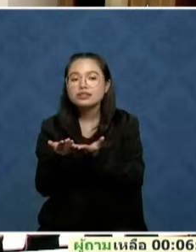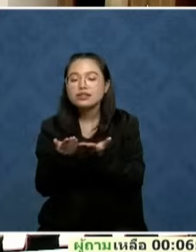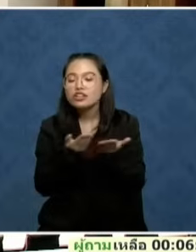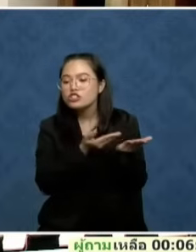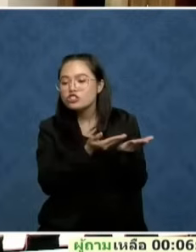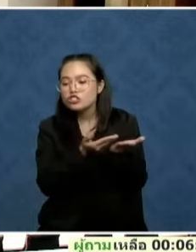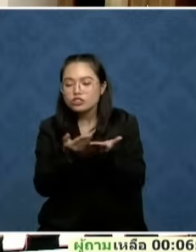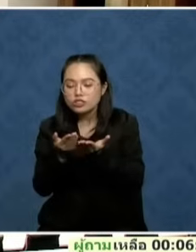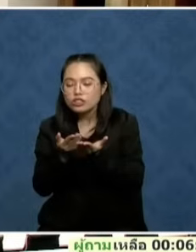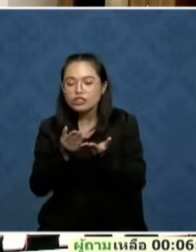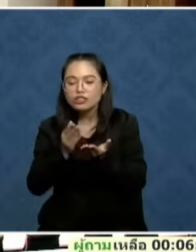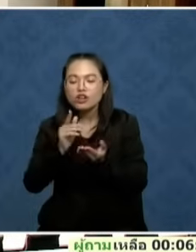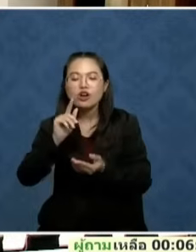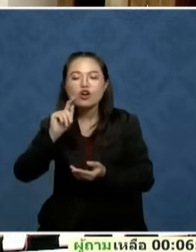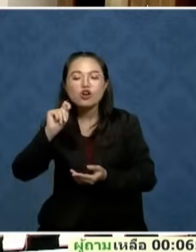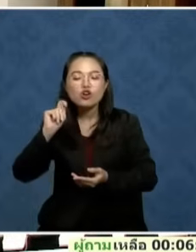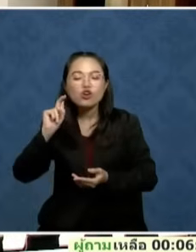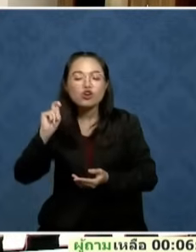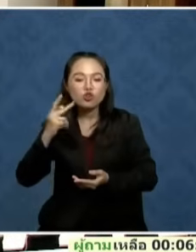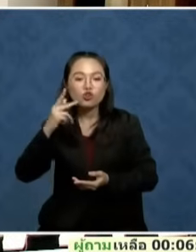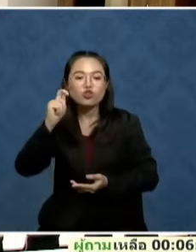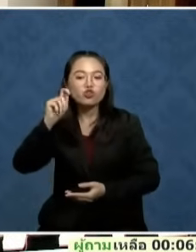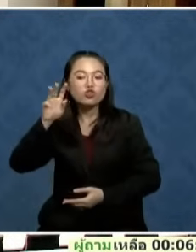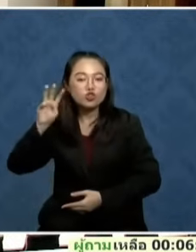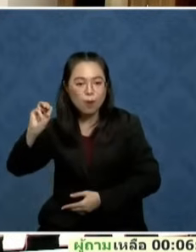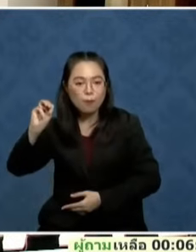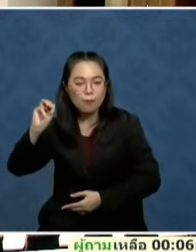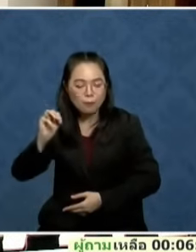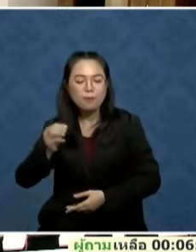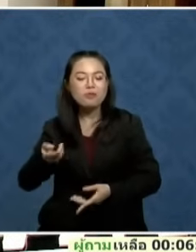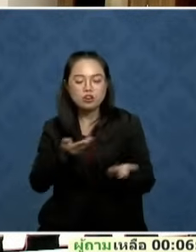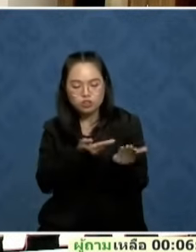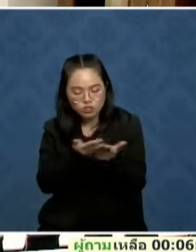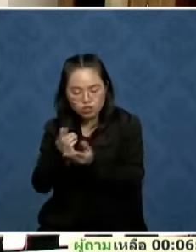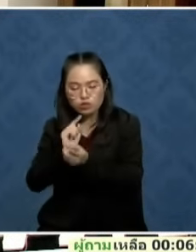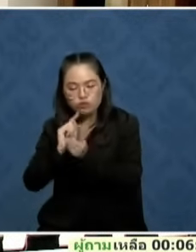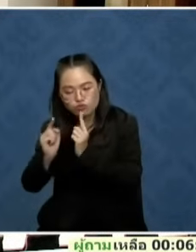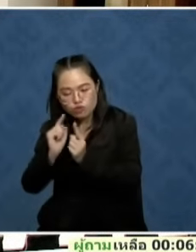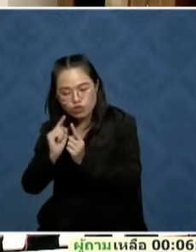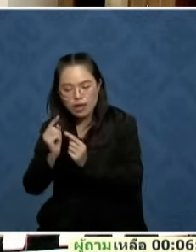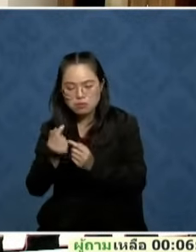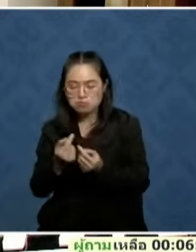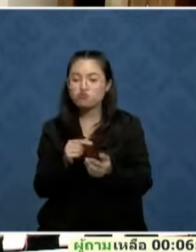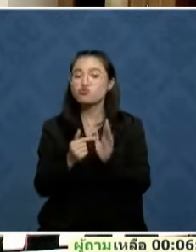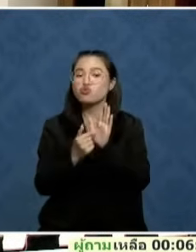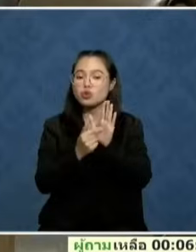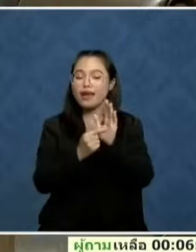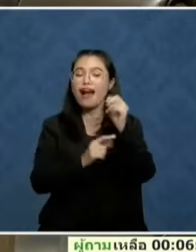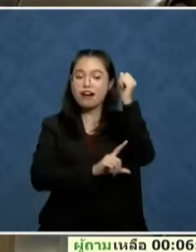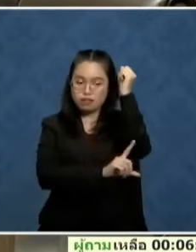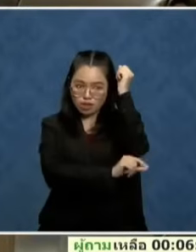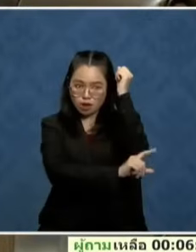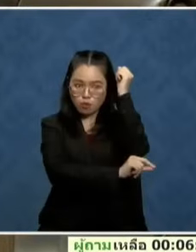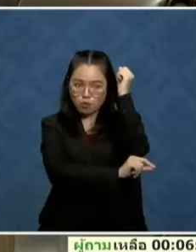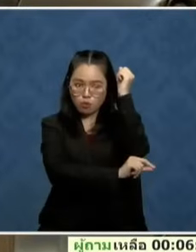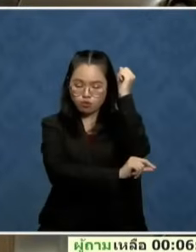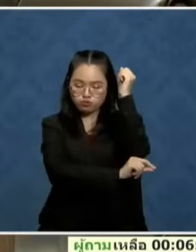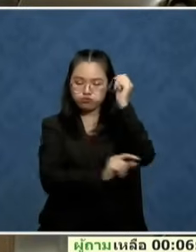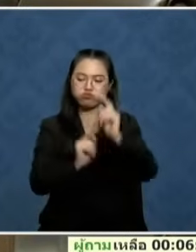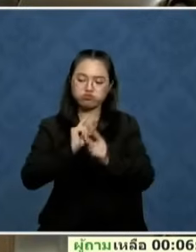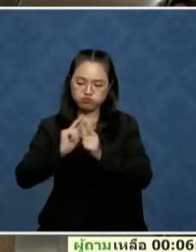ลแล้วหรือยังยกตัวอย่างนะครับอย่างกรณีสิงคโปร์เนี่ยมีการร่วมมือท่านบอกว่าท่านอยากได้